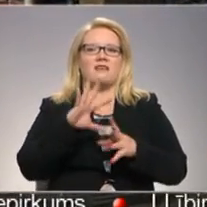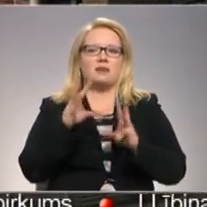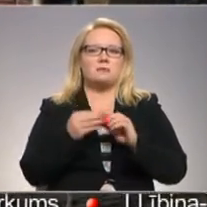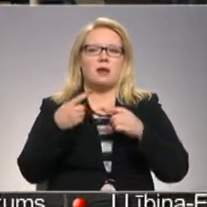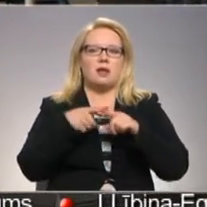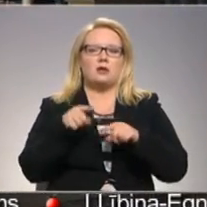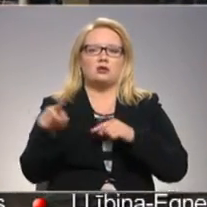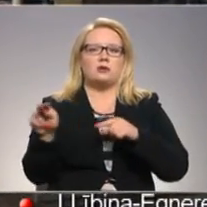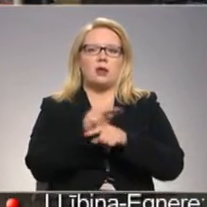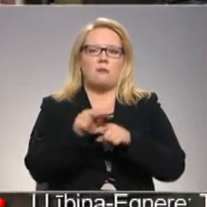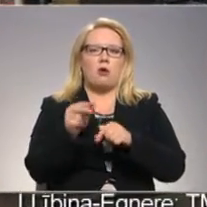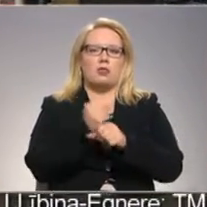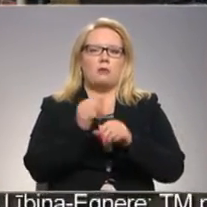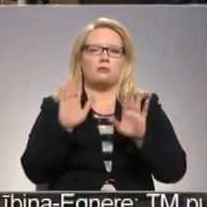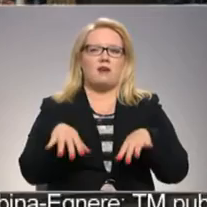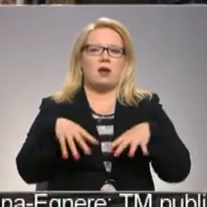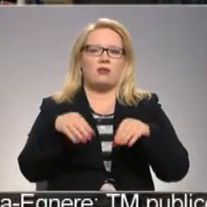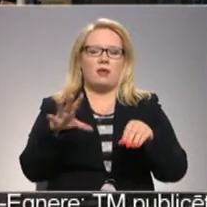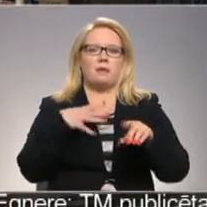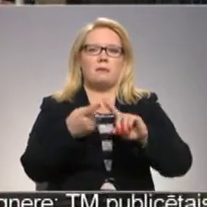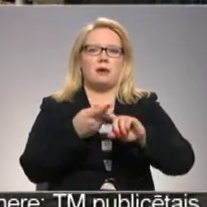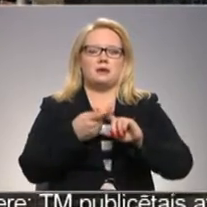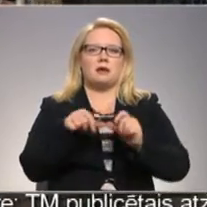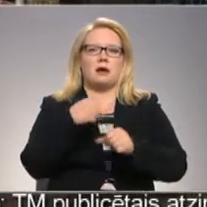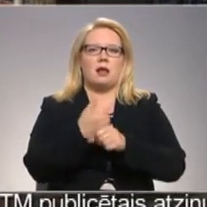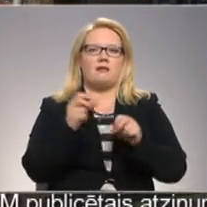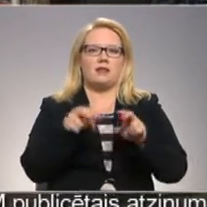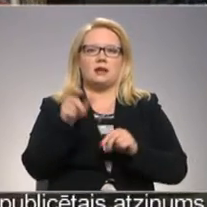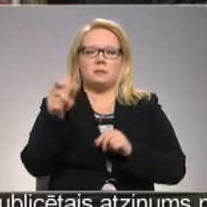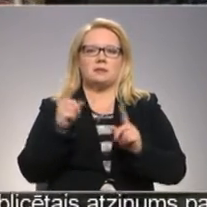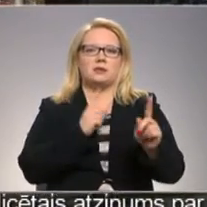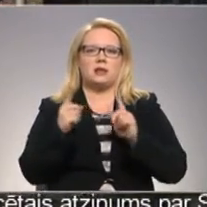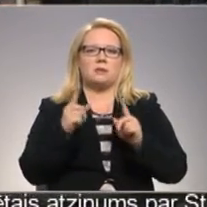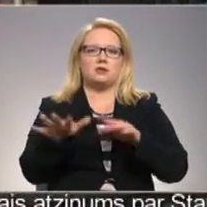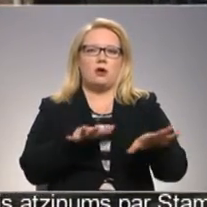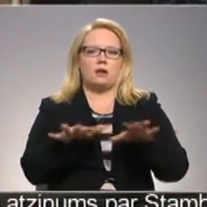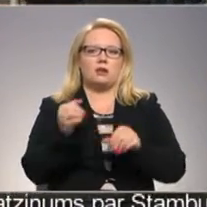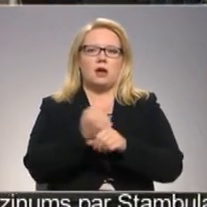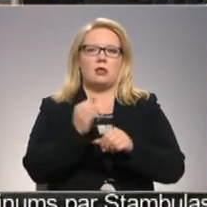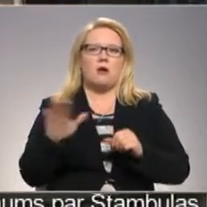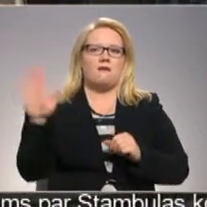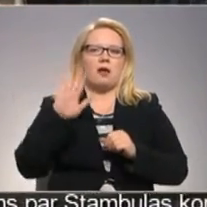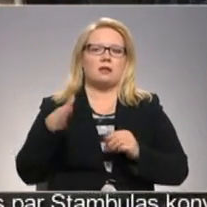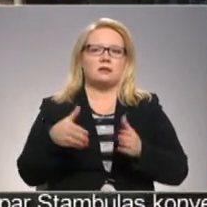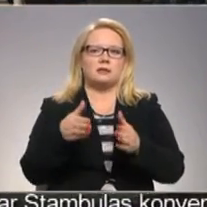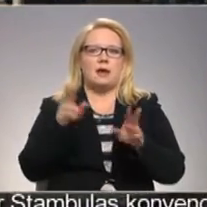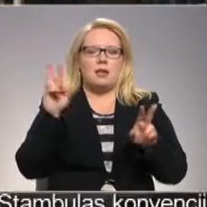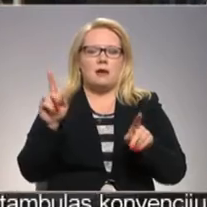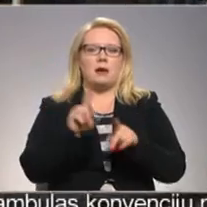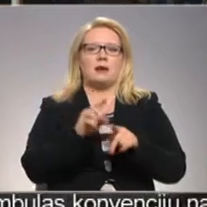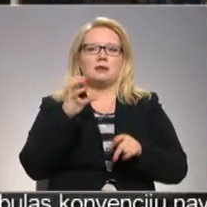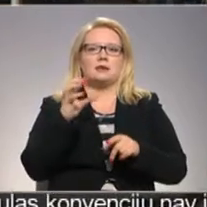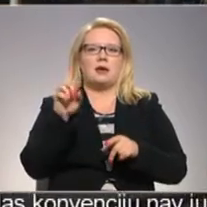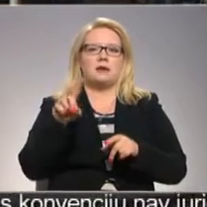varētu šos remontdarbus veikt. Tad bija piesaistīti galvenie speciālisti par satiksmes organizēšanu gan no valsts ceļiem,